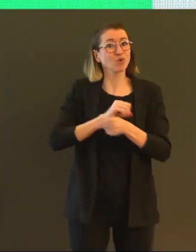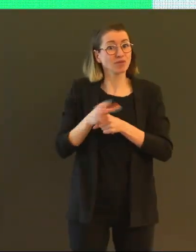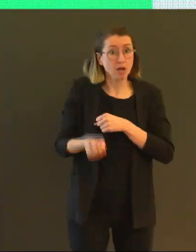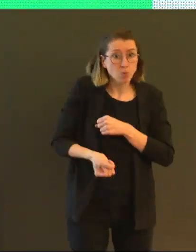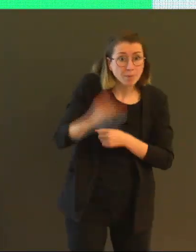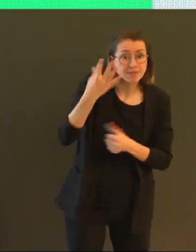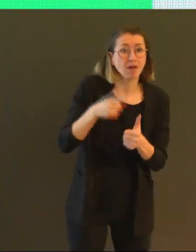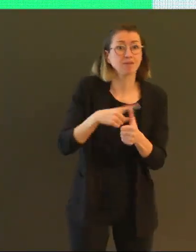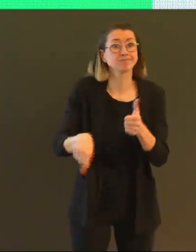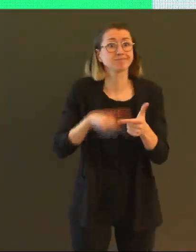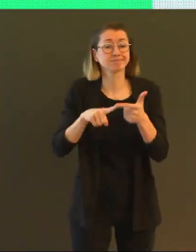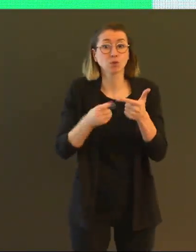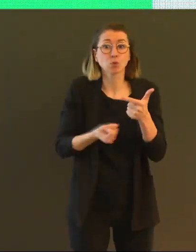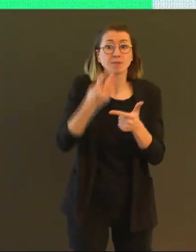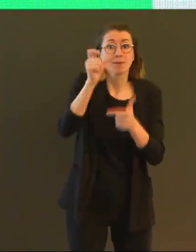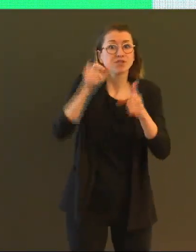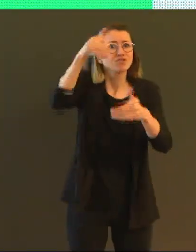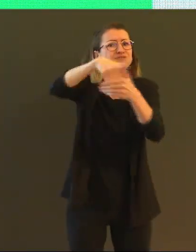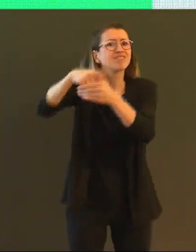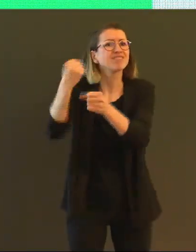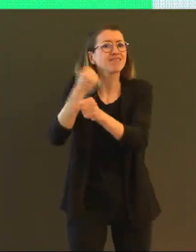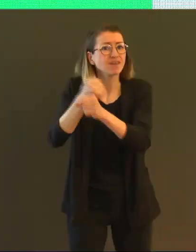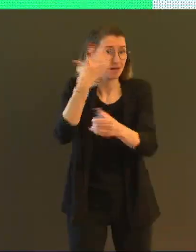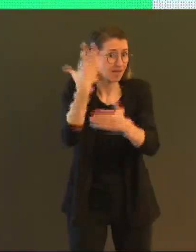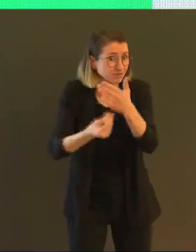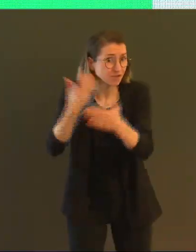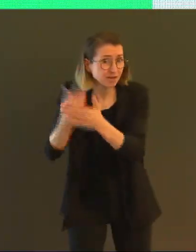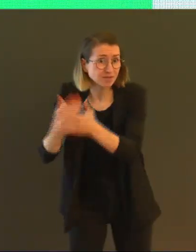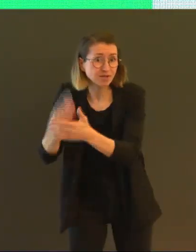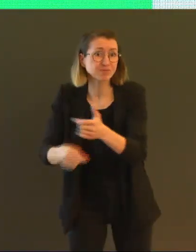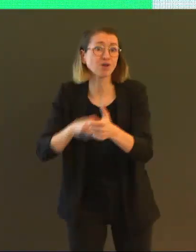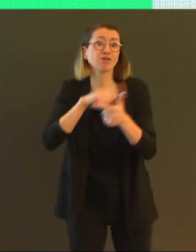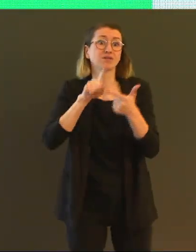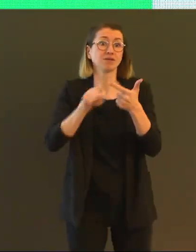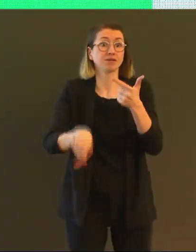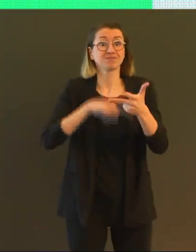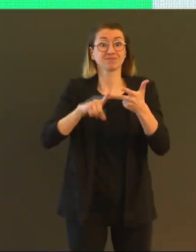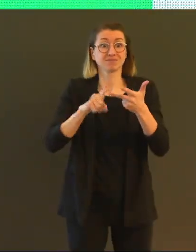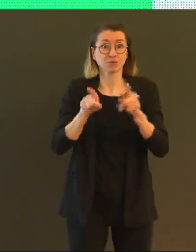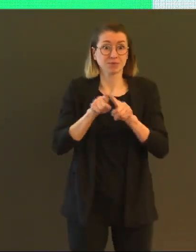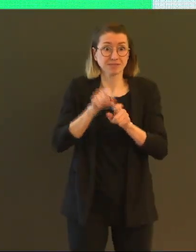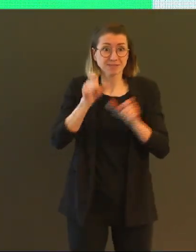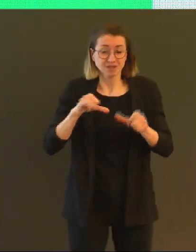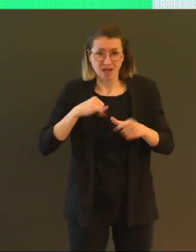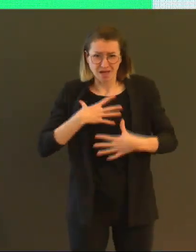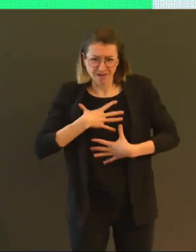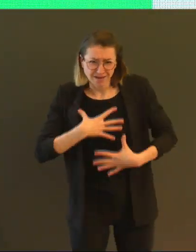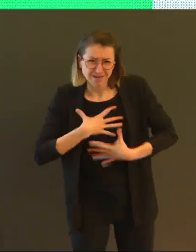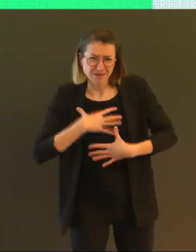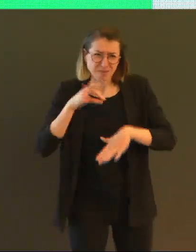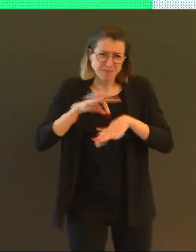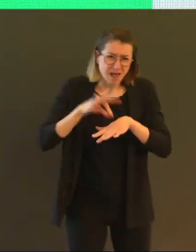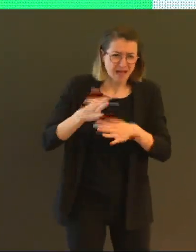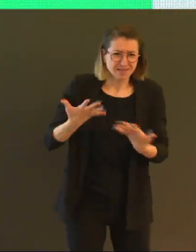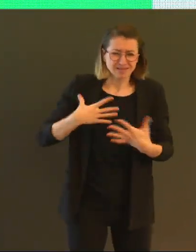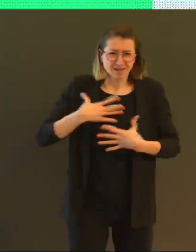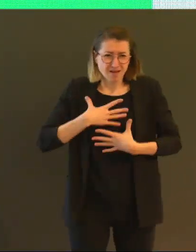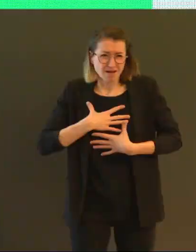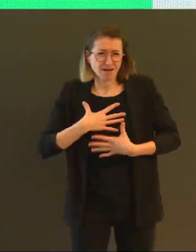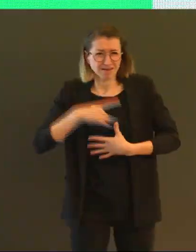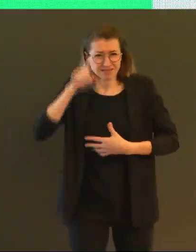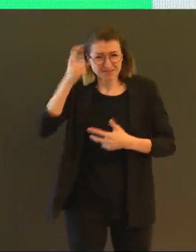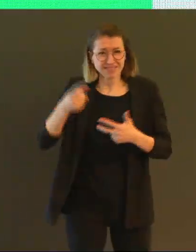au travail ou présentant un syndrome respiratoire aigu. C'est sur base de ce réseau d'indicateurs, plus que sur un indicateur